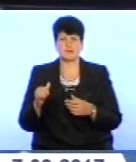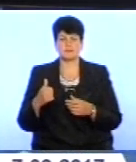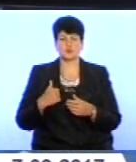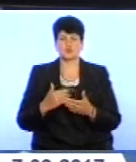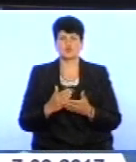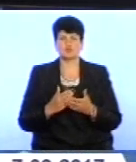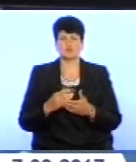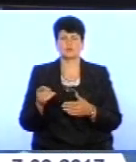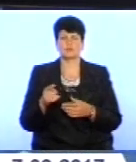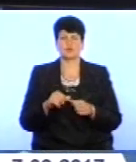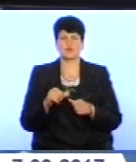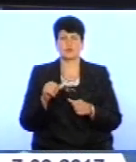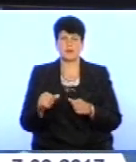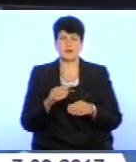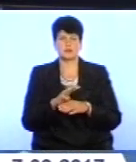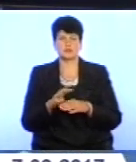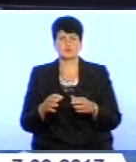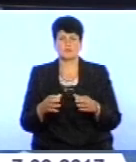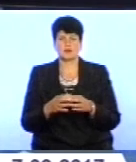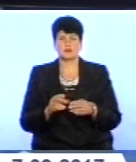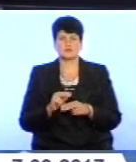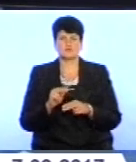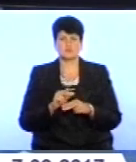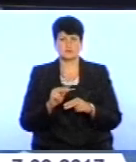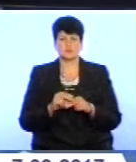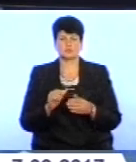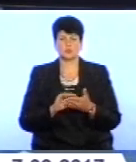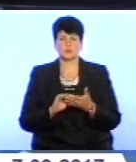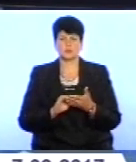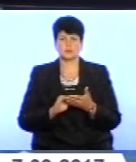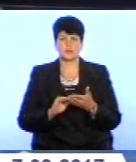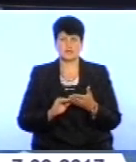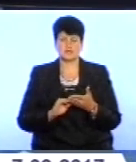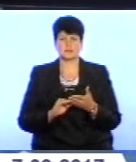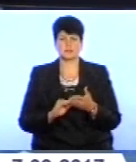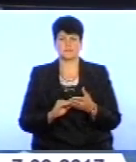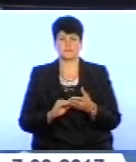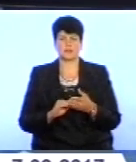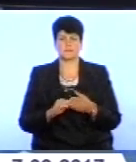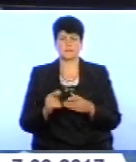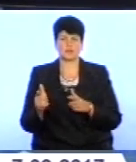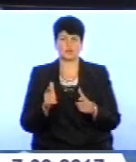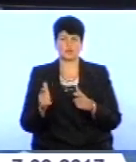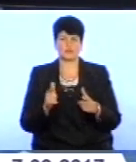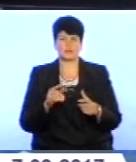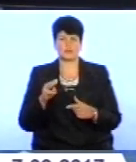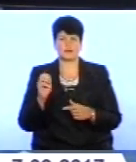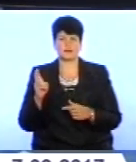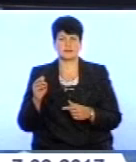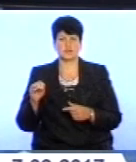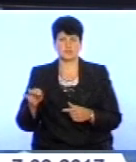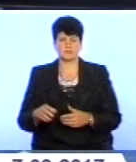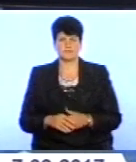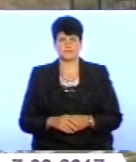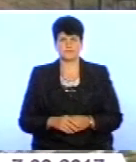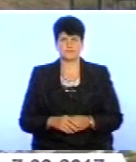Військовослужбовці Тернопільської окремої артилерійської бригади навчали журналістів азам вогневої і тактичної підготовки. Детальніше у сюжеті Богдана